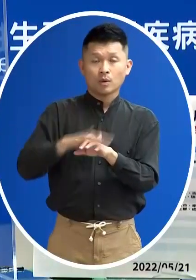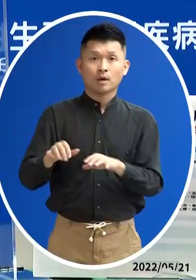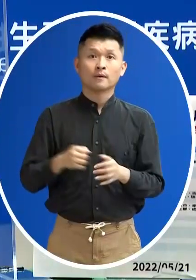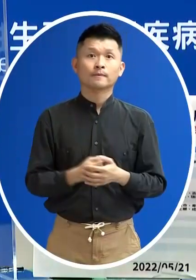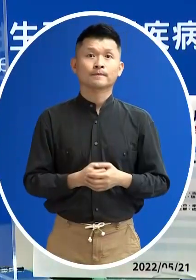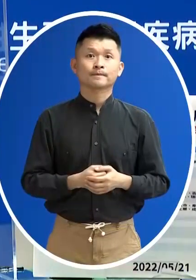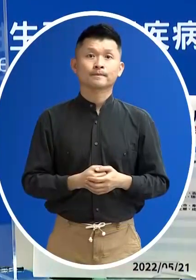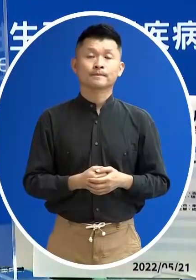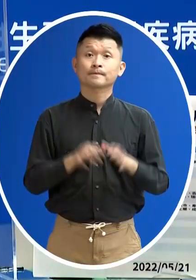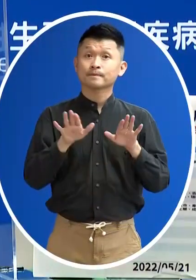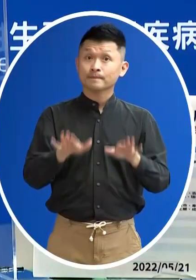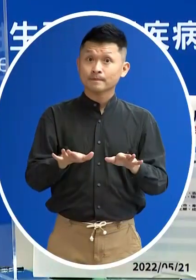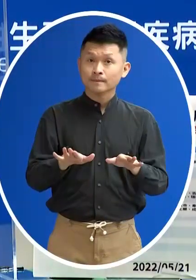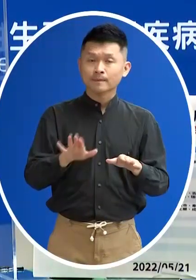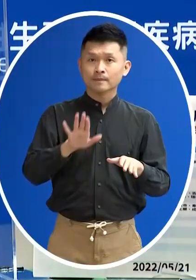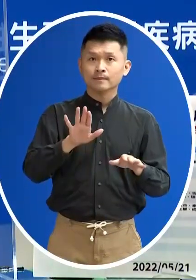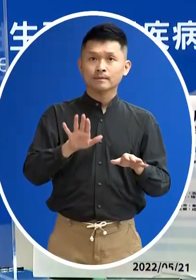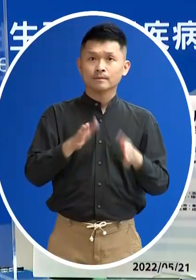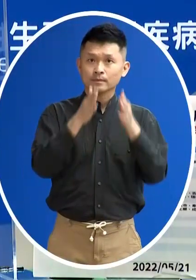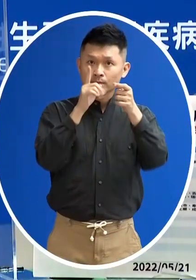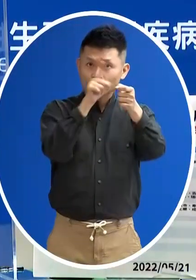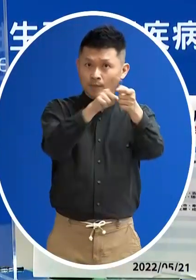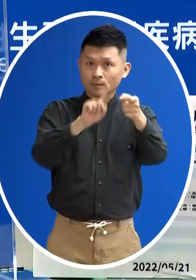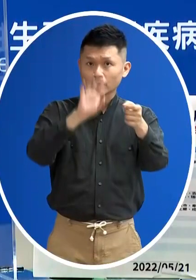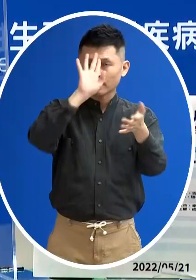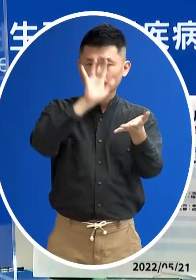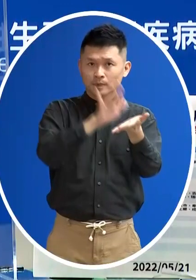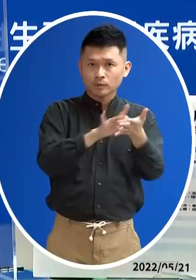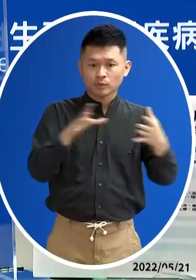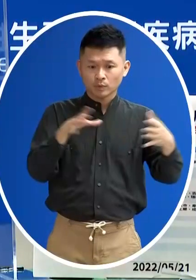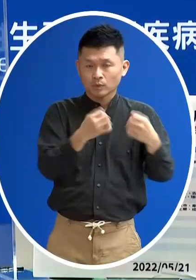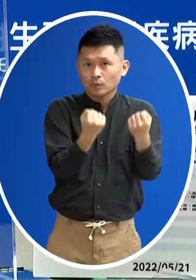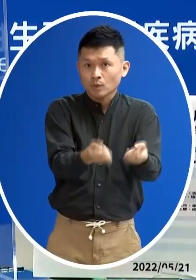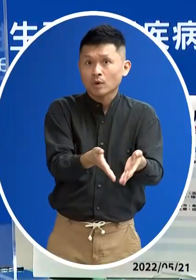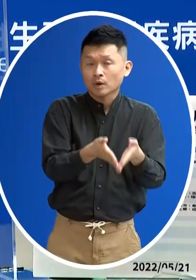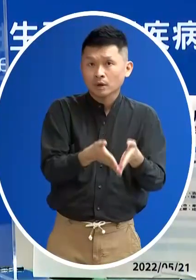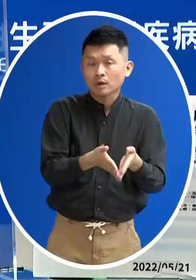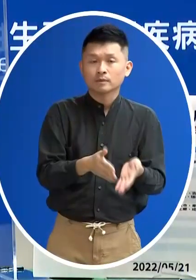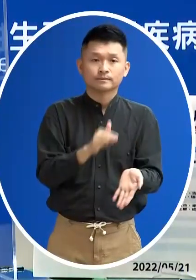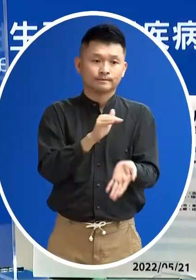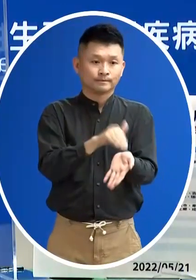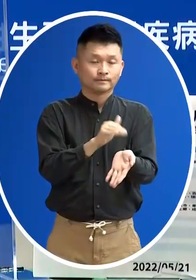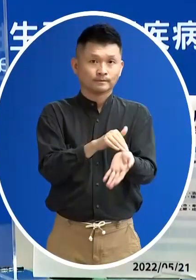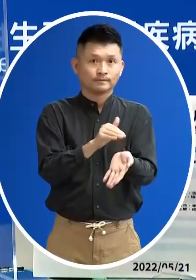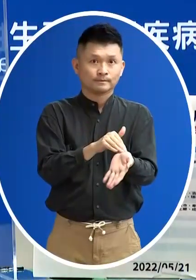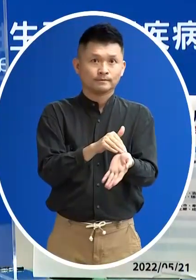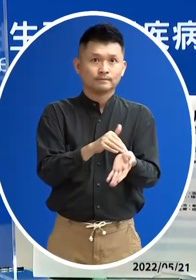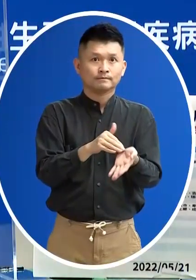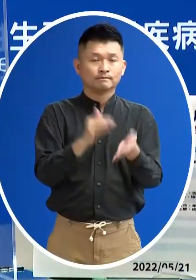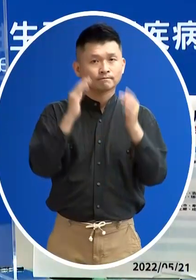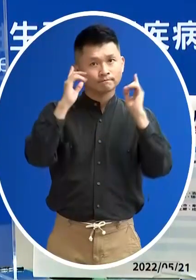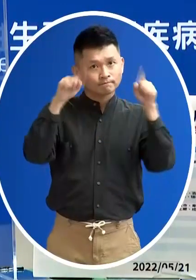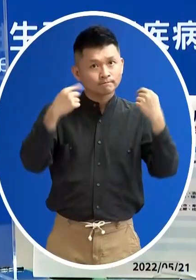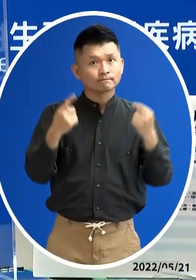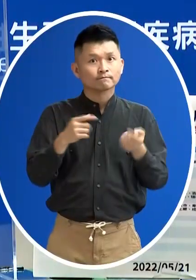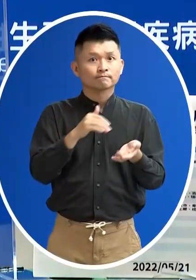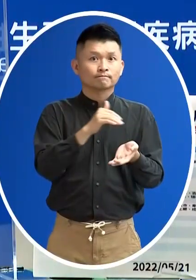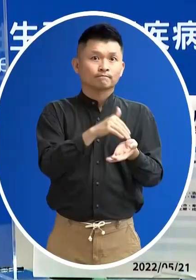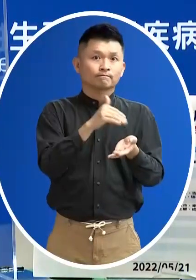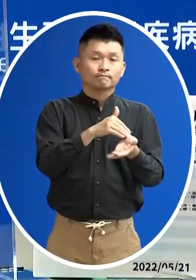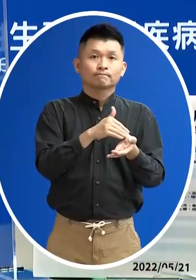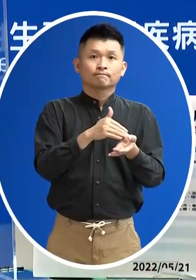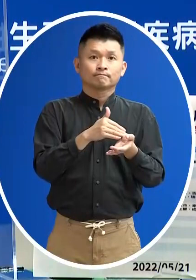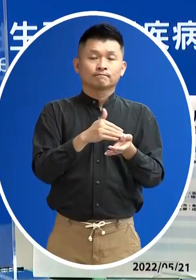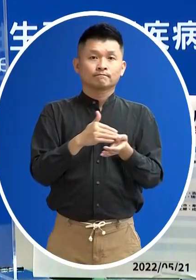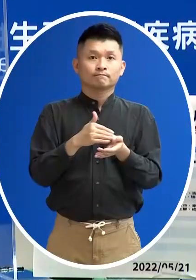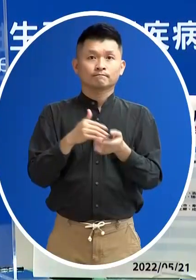现在在走向与病毒共存的时候，其实医疗在正常的医疗的量能还是需要